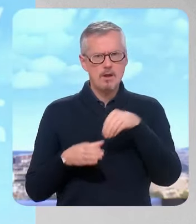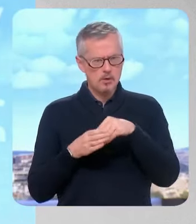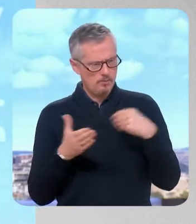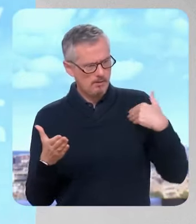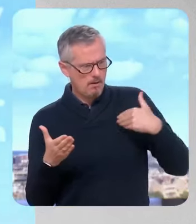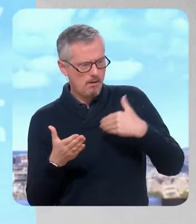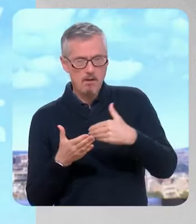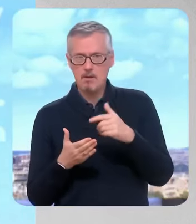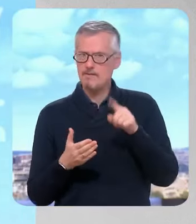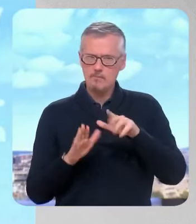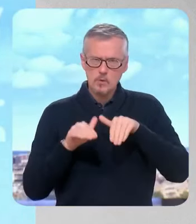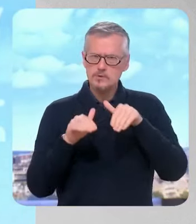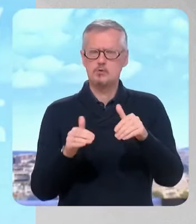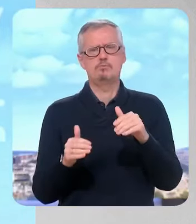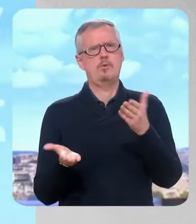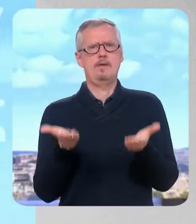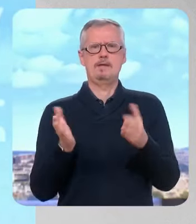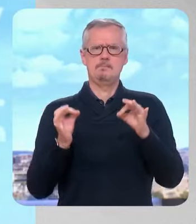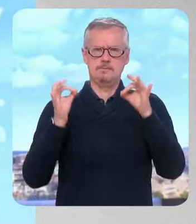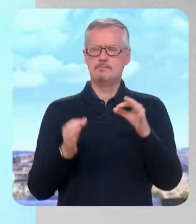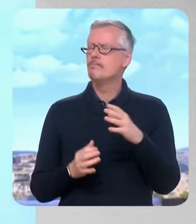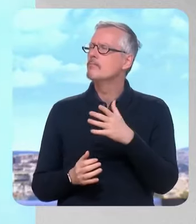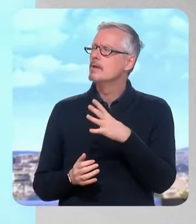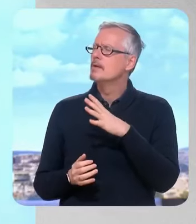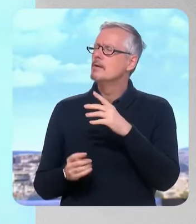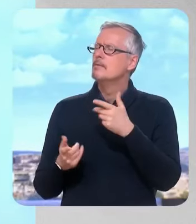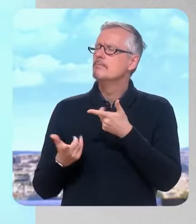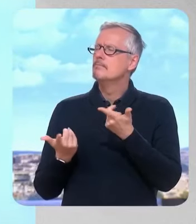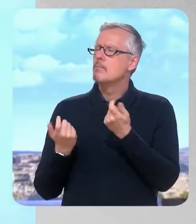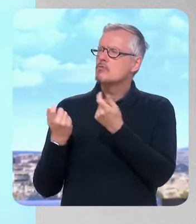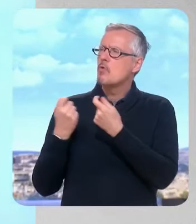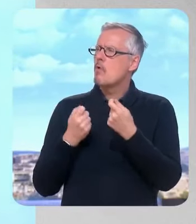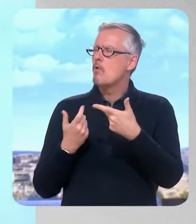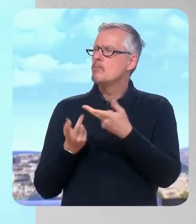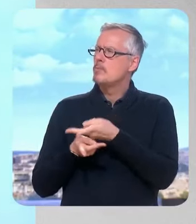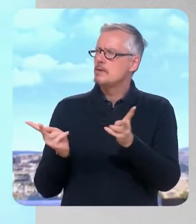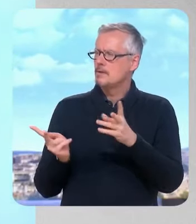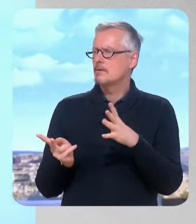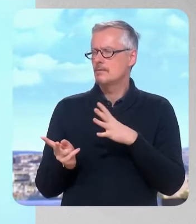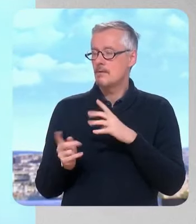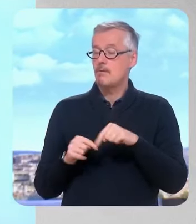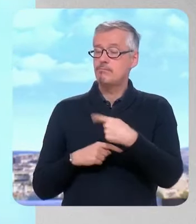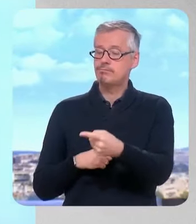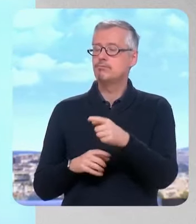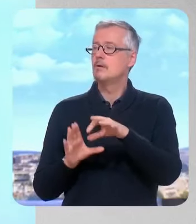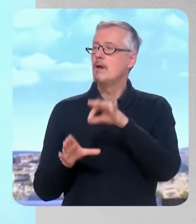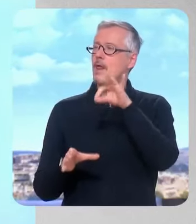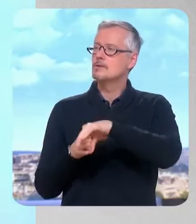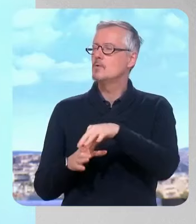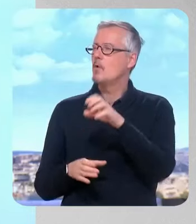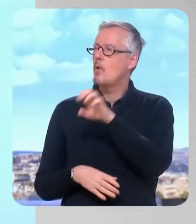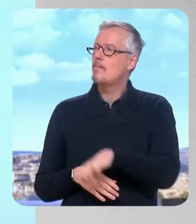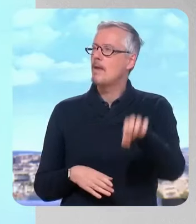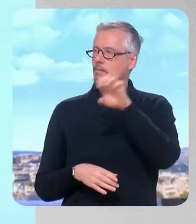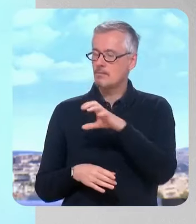ça en cause. Donc, il qu trouve cet équilibre. On voit que ça devient les finances publiques aussi un sujet de la campagne des européennes. La liste de la majorité est nettement devancée par le RN dans les sondages. Il faut rester prudent.